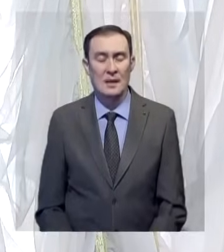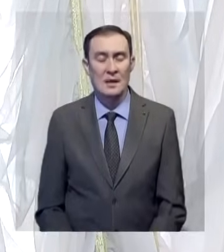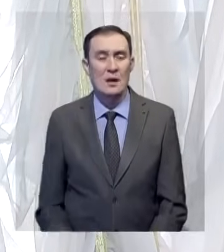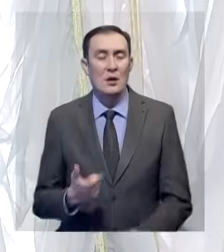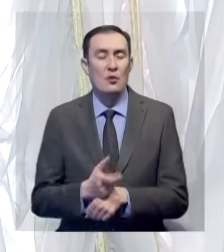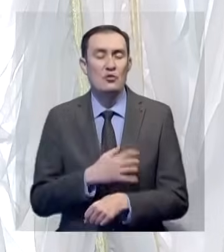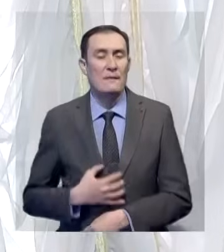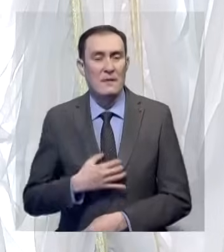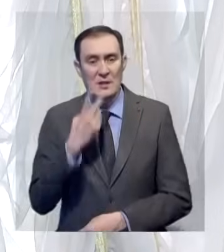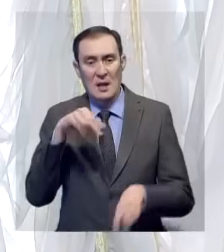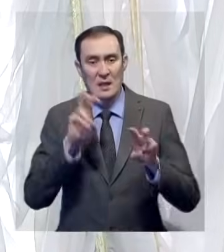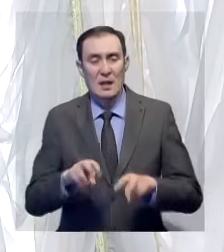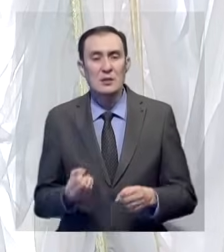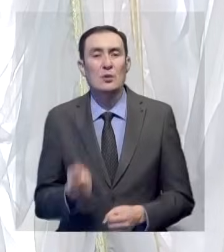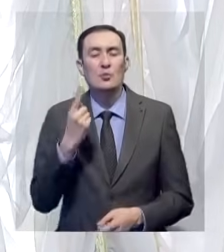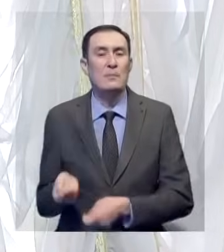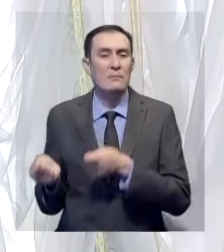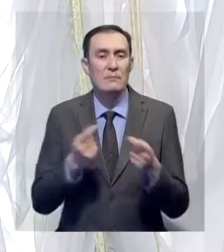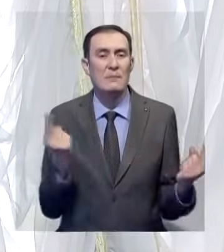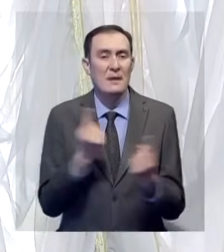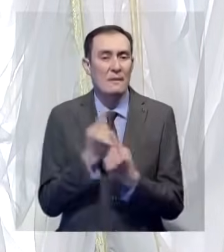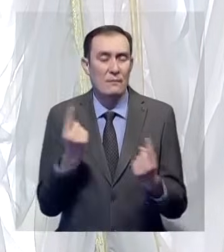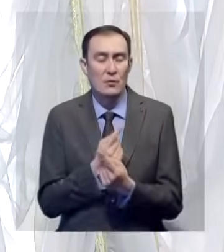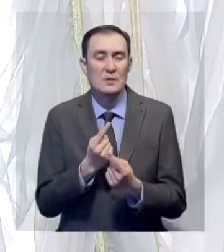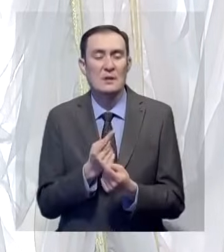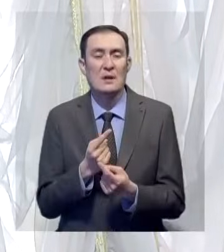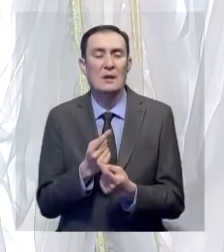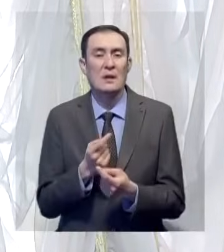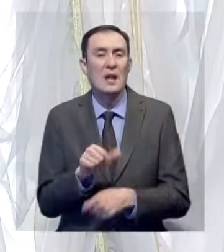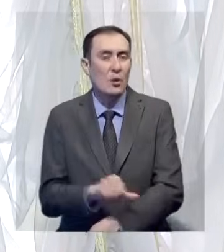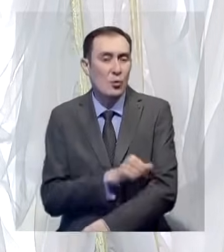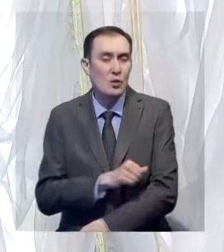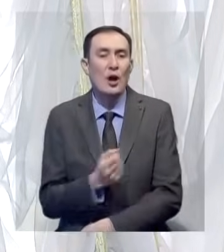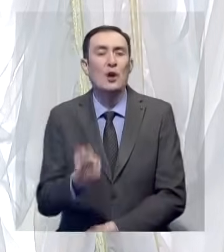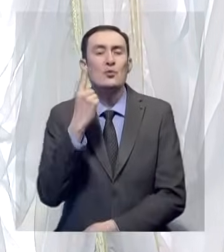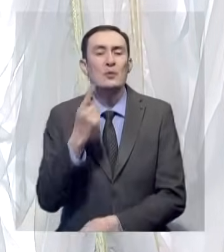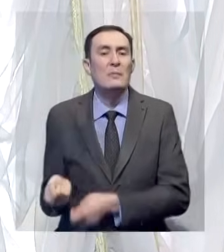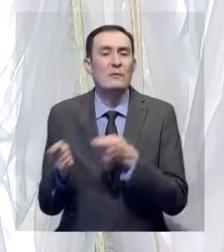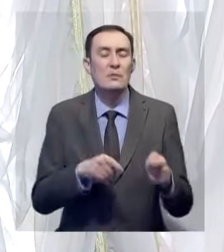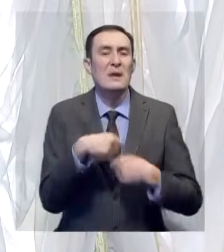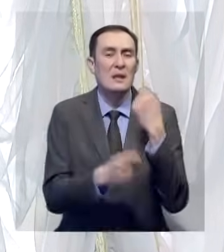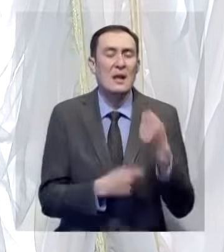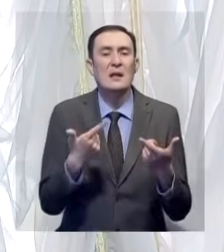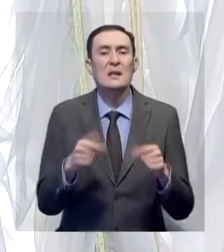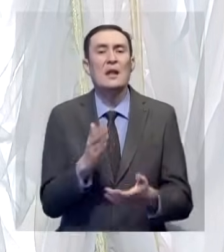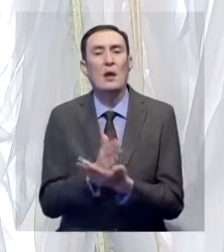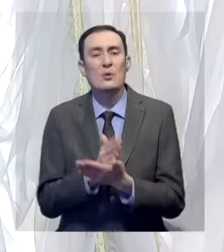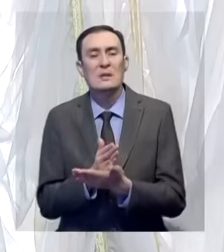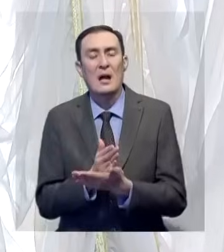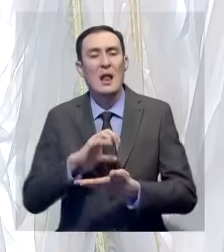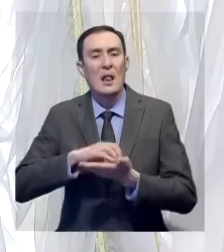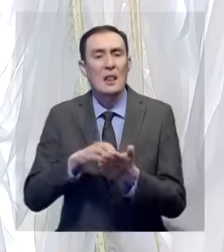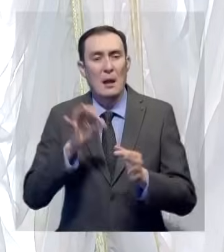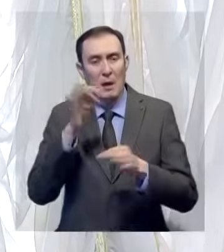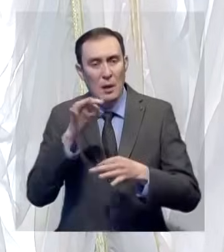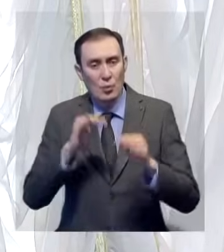Крайне важен анализ транзита наркотиков внутри страны, пути их доставки, откуда поступает сырье, где находятся лаборатории, кто